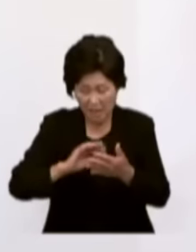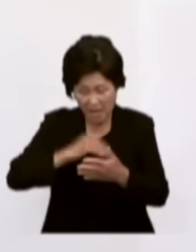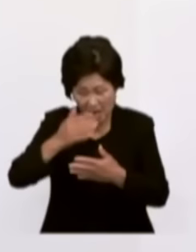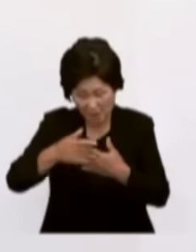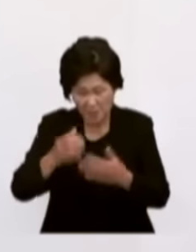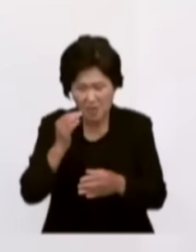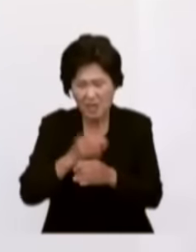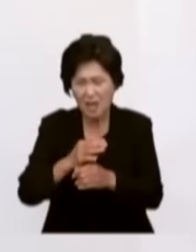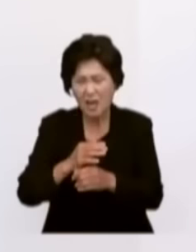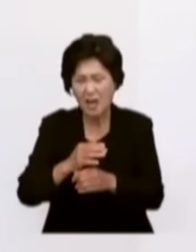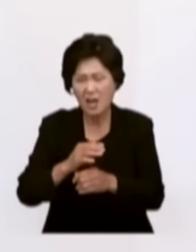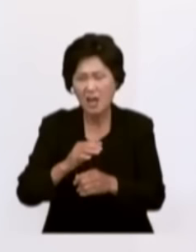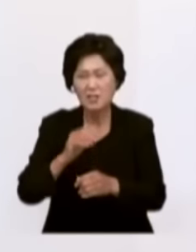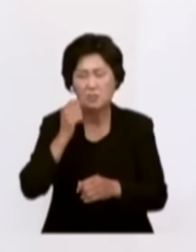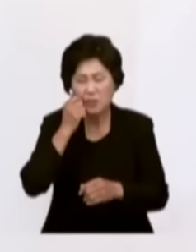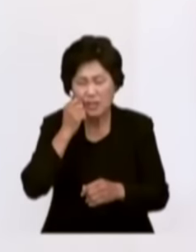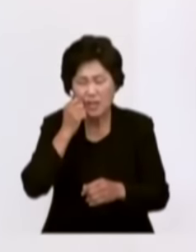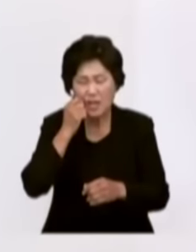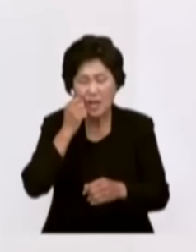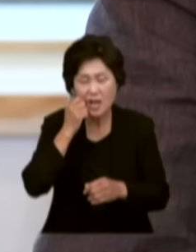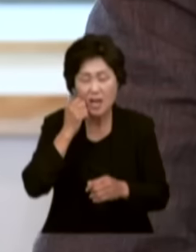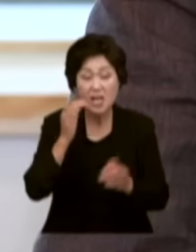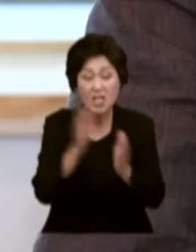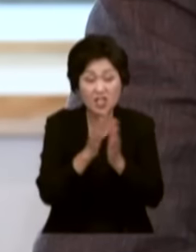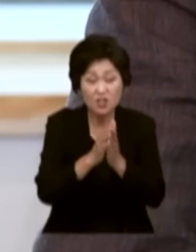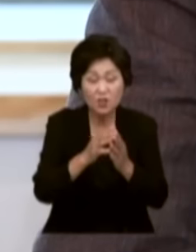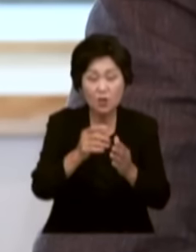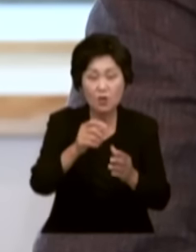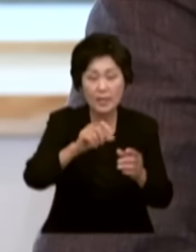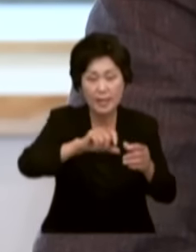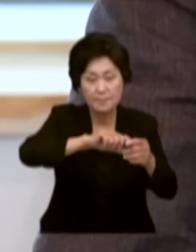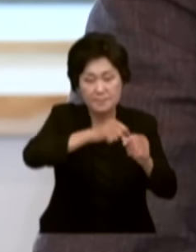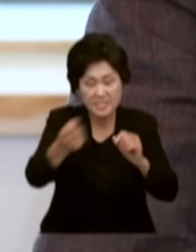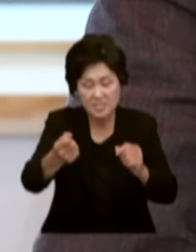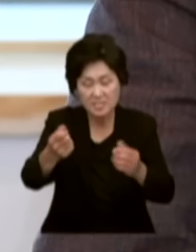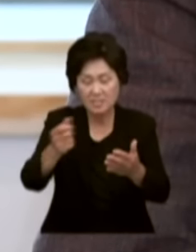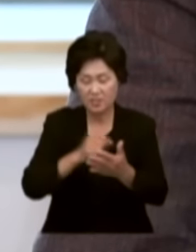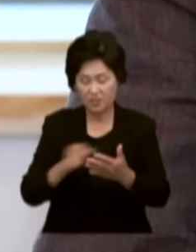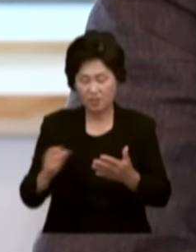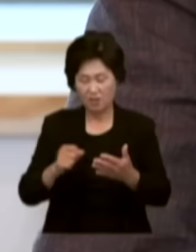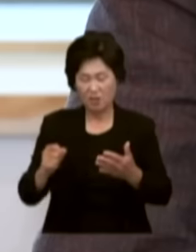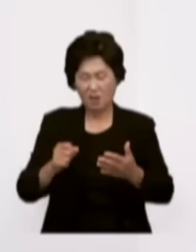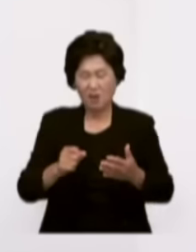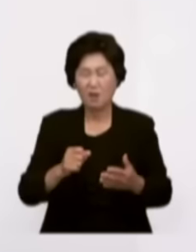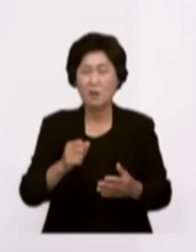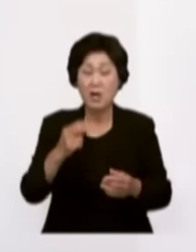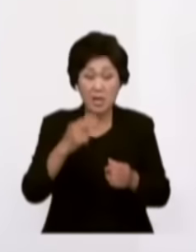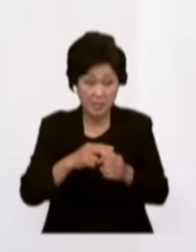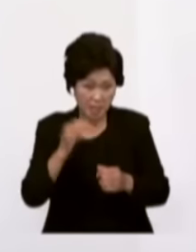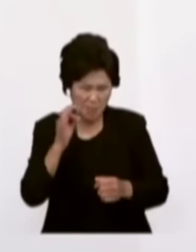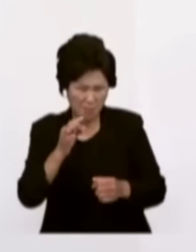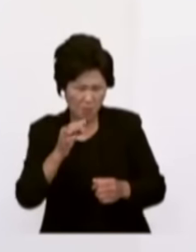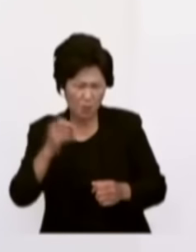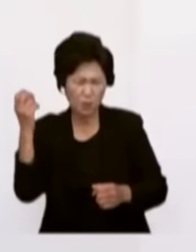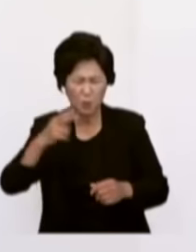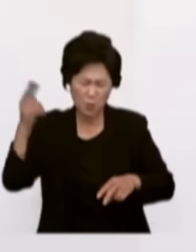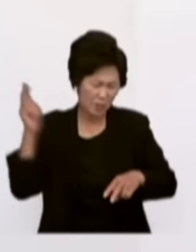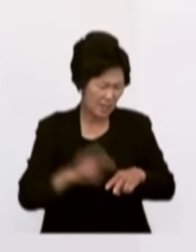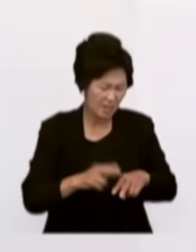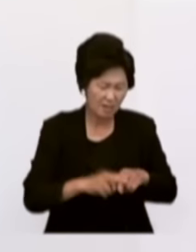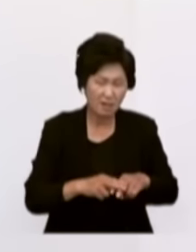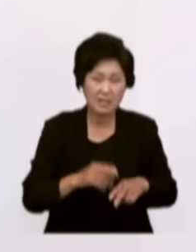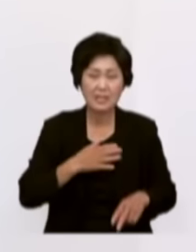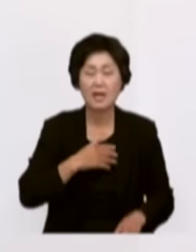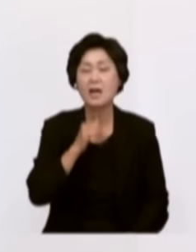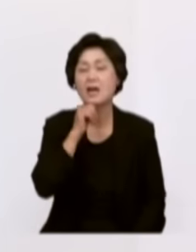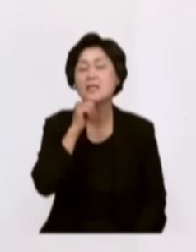그리고 있으면 선생님이 준비물 안 했다고 또 때리는 거야. 그게 안 하고 싶어서 안 한 게 아닌데. 그러니까 저는 가난하다는 이유